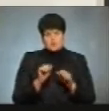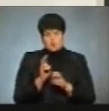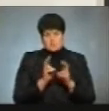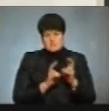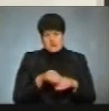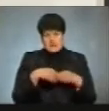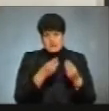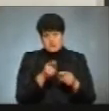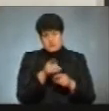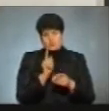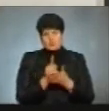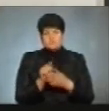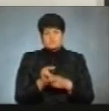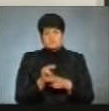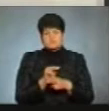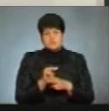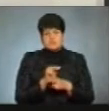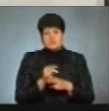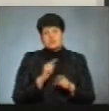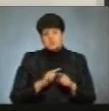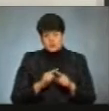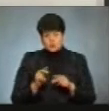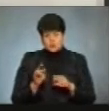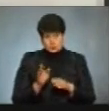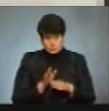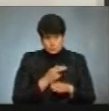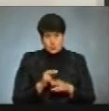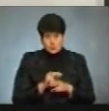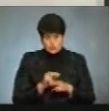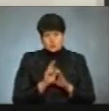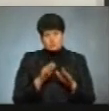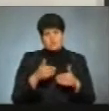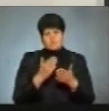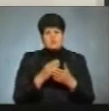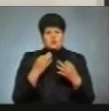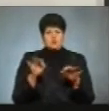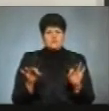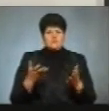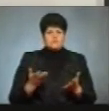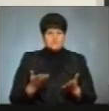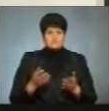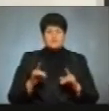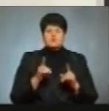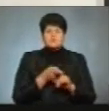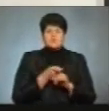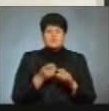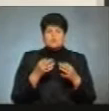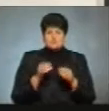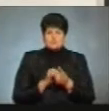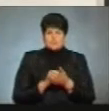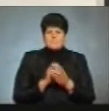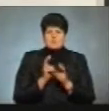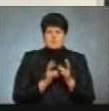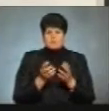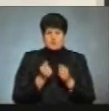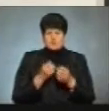він буде усувати. Чим скоріше усунеться, тоді будуть мати. Відносно дозвільних документів, підприємство отримало